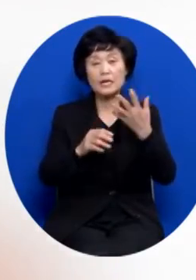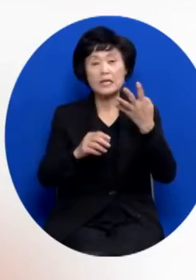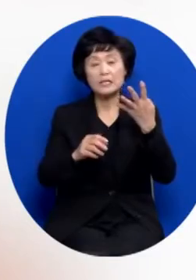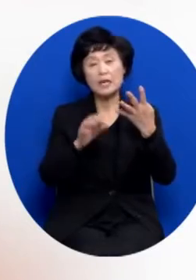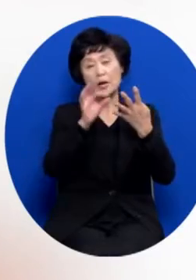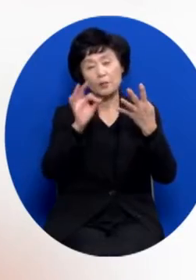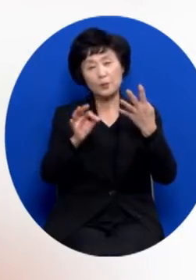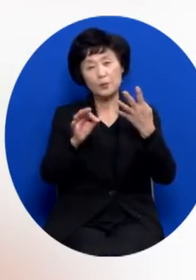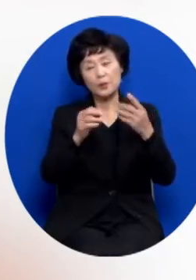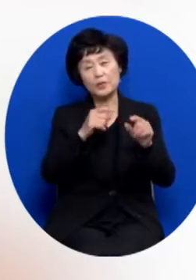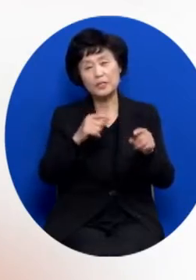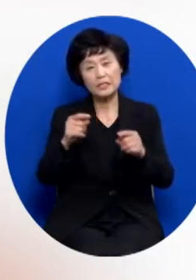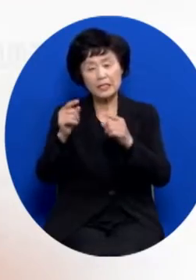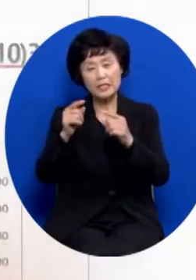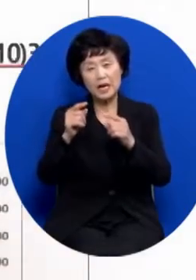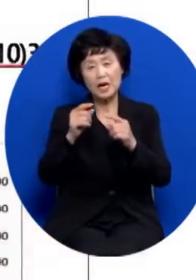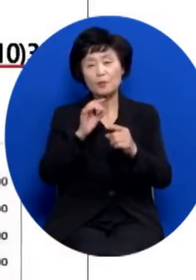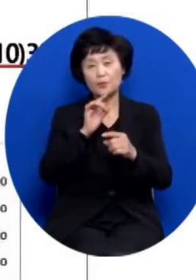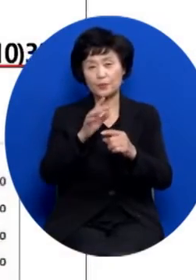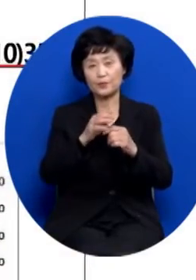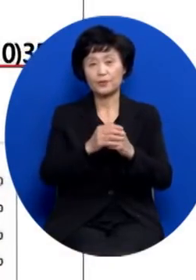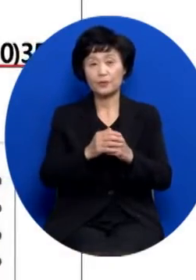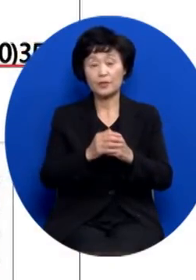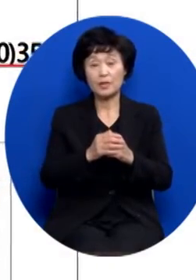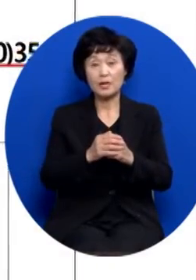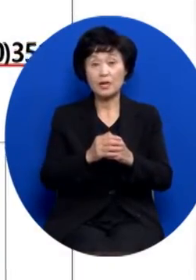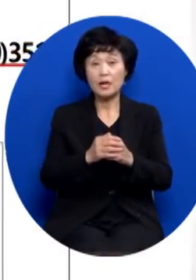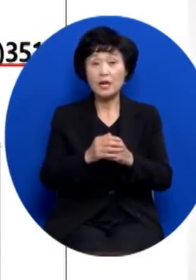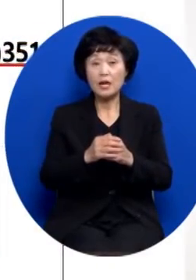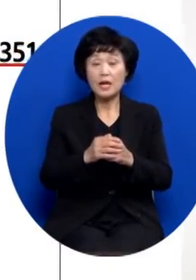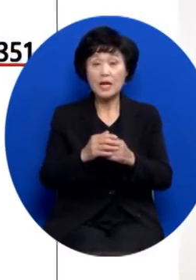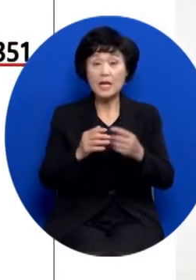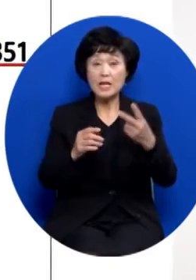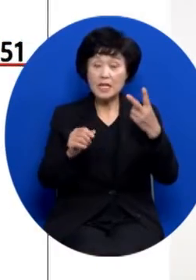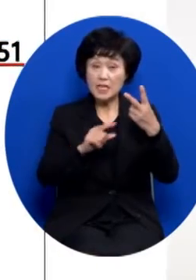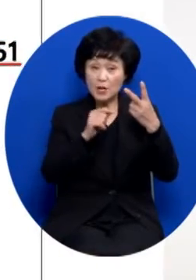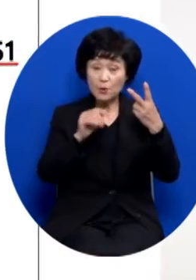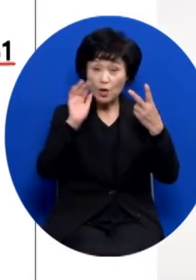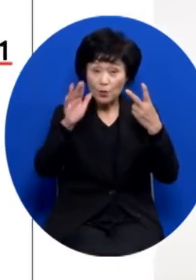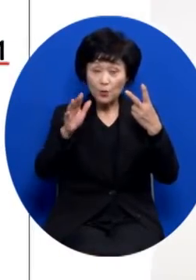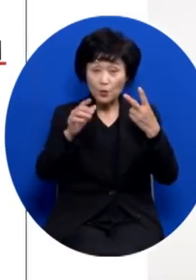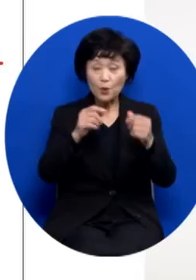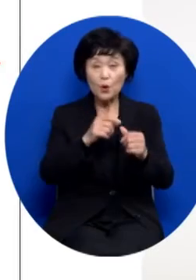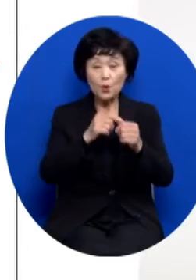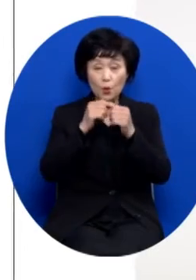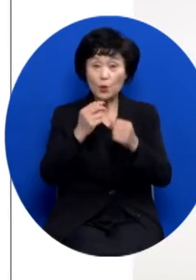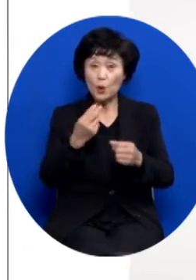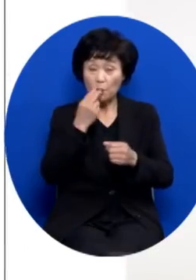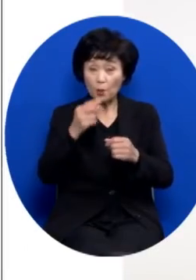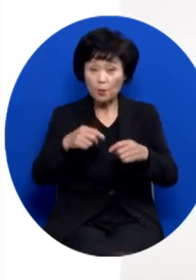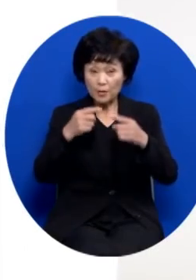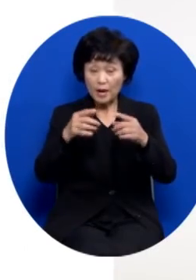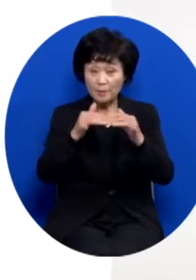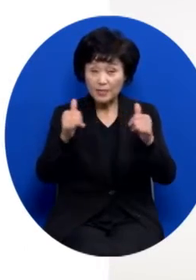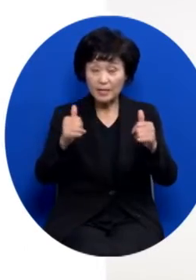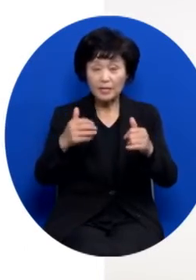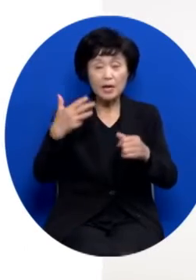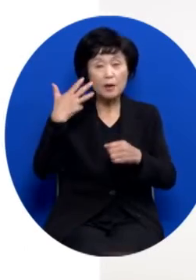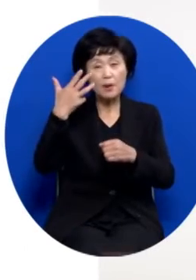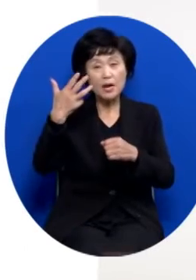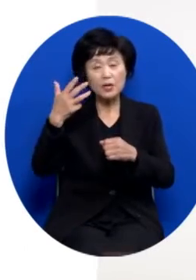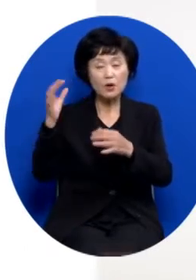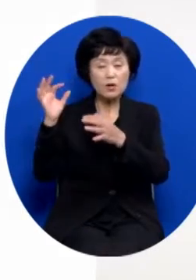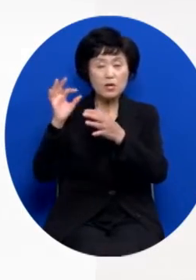증가한 약 1,500만 명으로 집계됐습니다. 다만 지난 2월 이후 고용보험 가입자 수는 8개월 연속 감소한